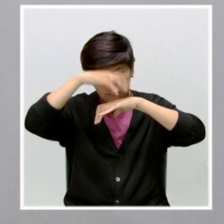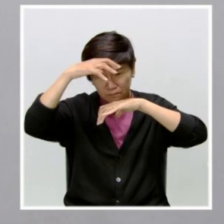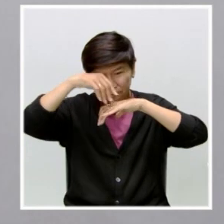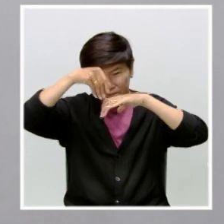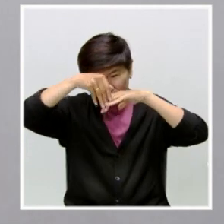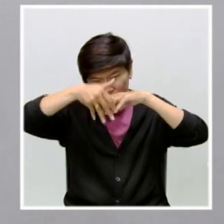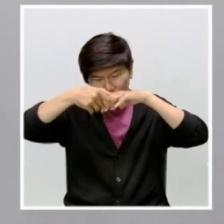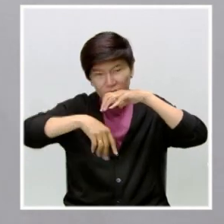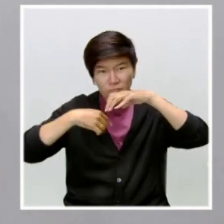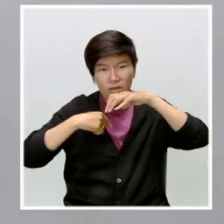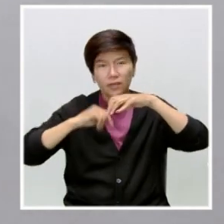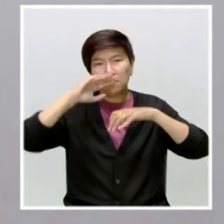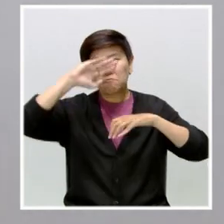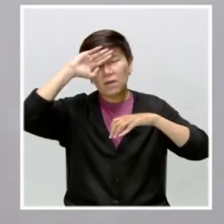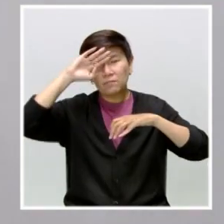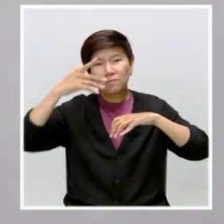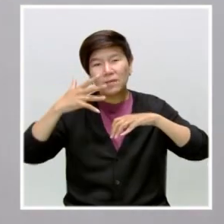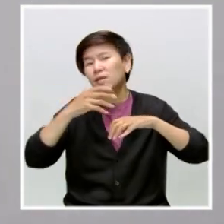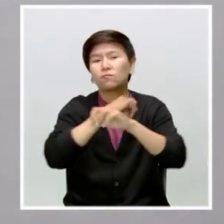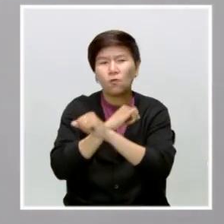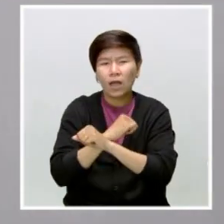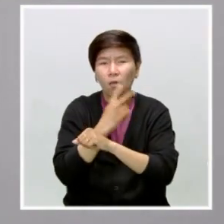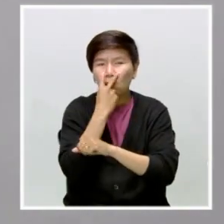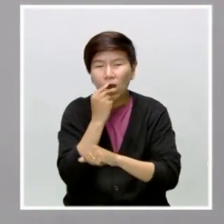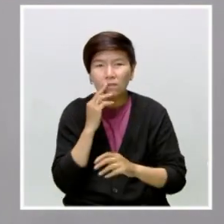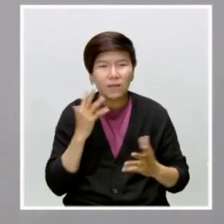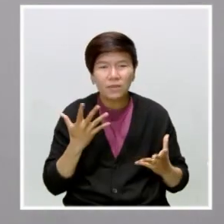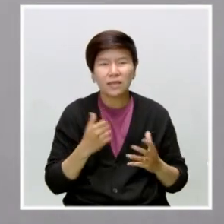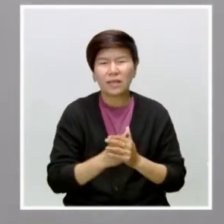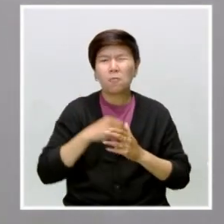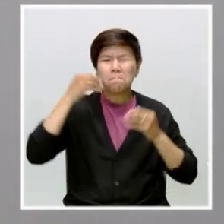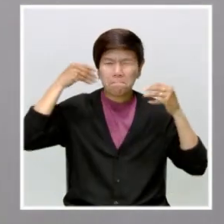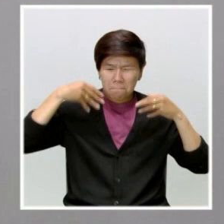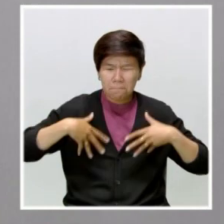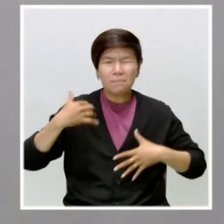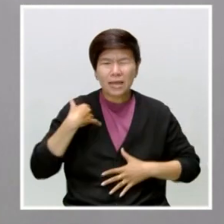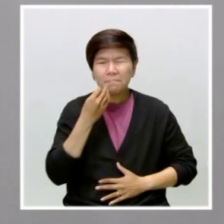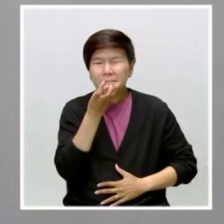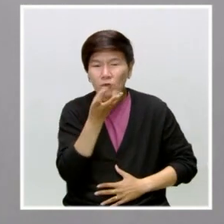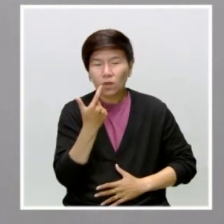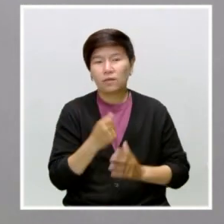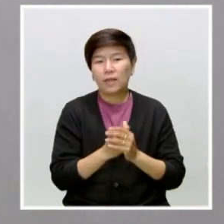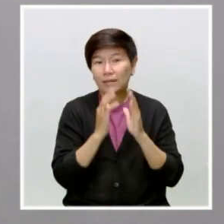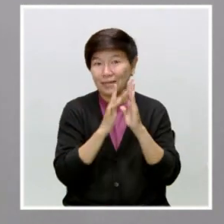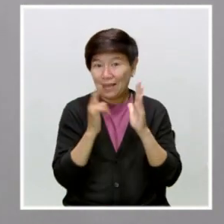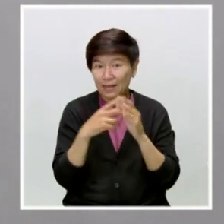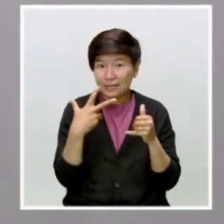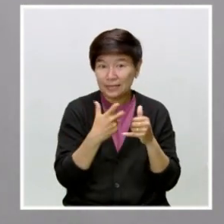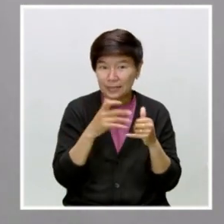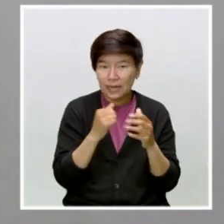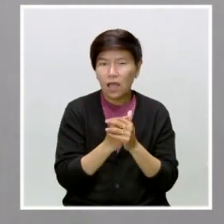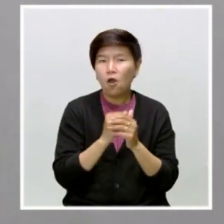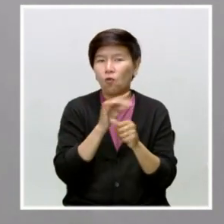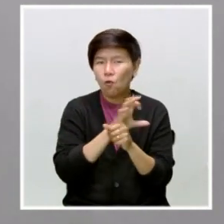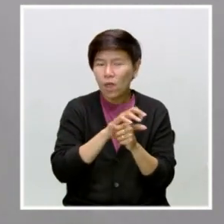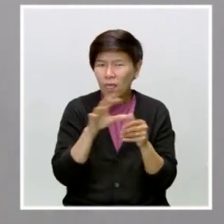งไม่ถึงขั้นต้องเป็นหวัดนะคะวัคซีนก็เช่นกันค่ะแม้ว่าจะไม่ได้ป้องกันสมบูรณ์แบบแต่ว่าก็ลดความเสี่ยงในการติดเชื้อโควิด